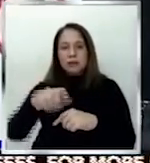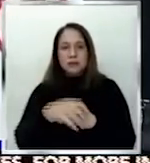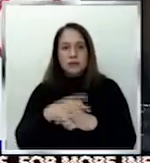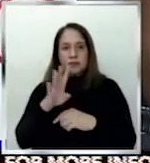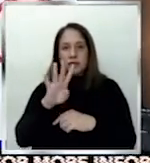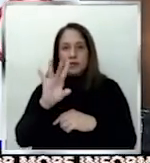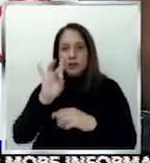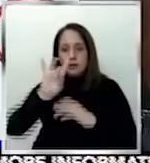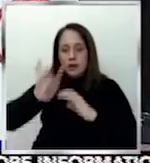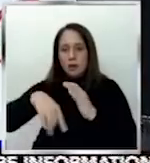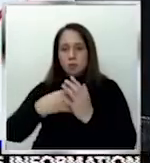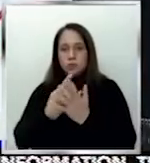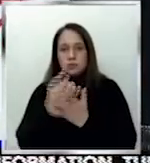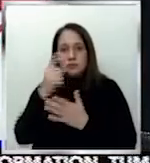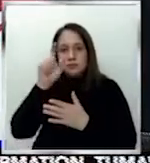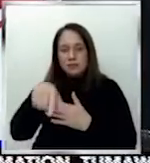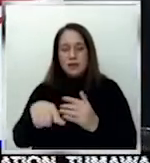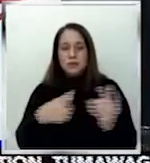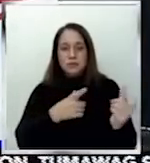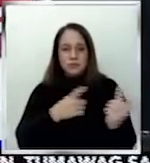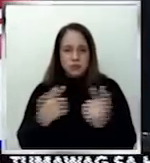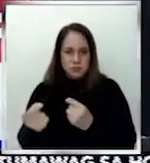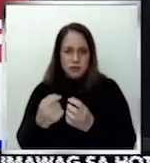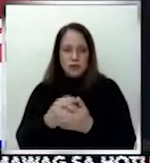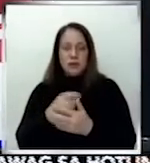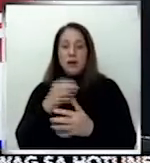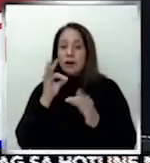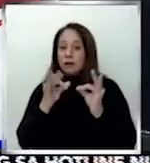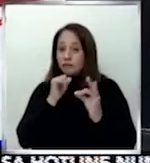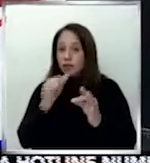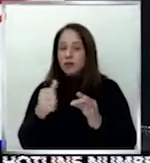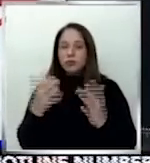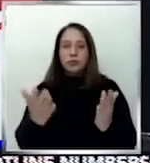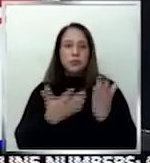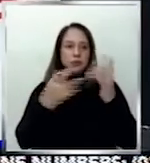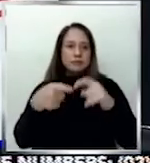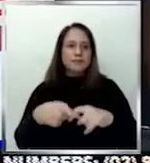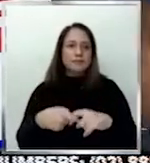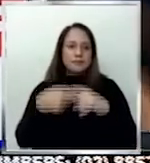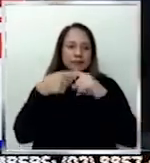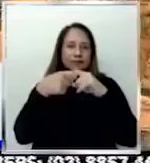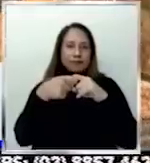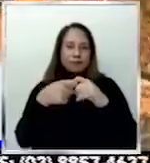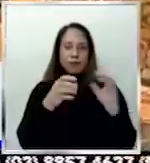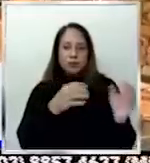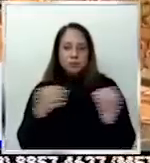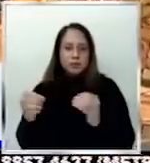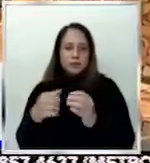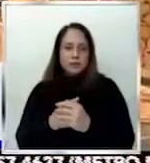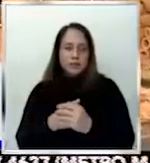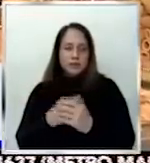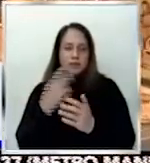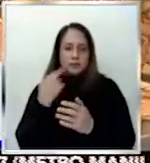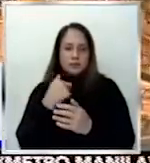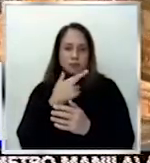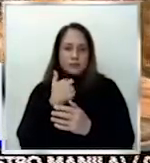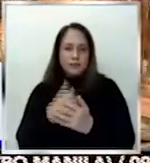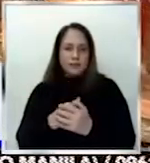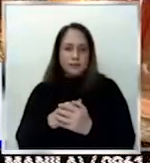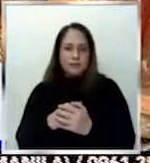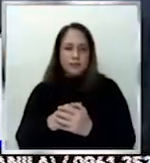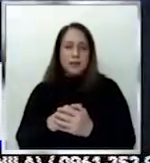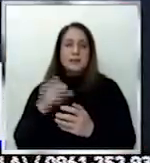within 48 hours ma-action na nila, otherwise we will have to recommend the suspension muna ng operations ng restaurant. Susunod naman daw dito